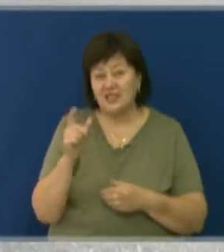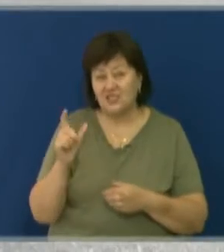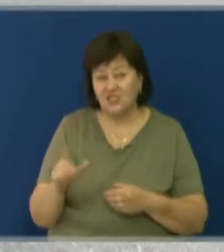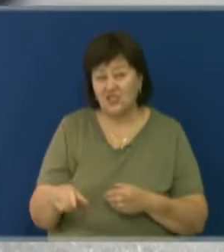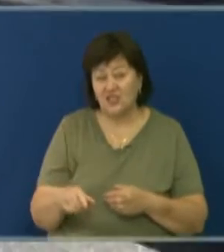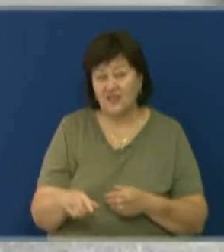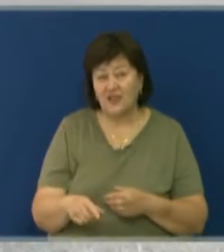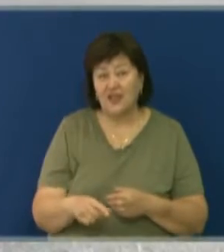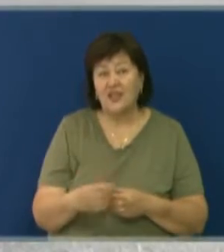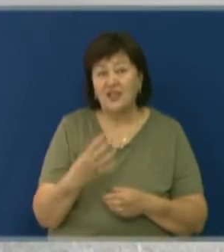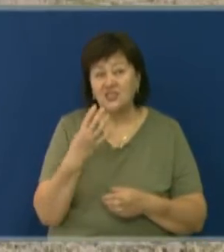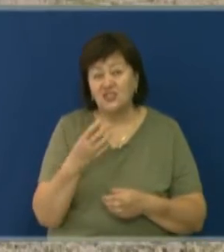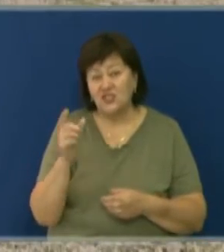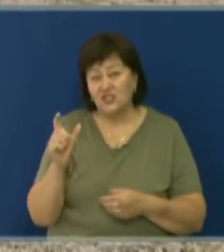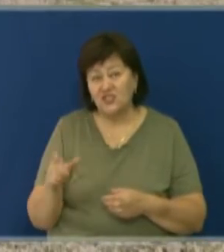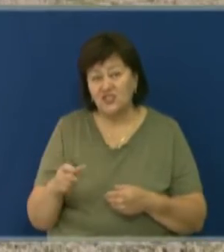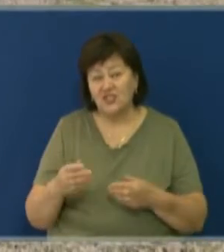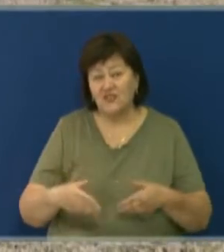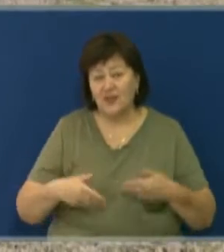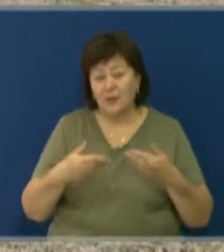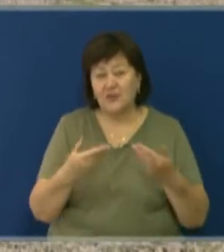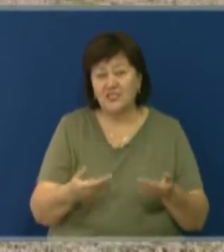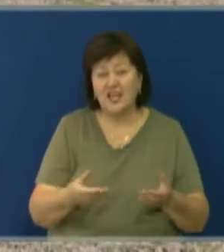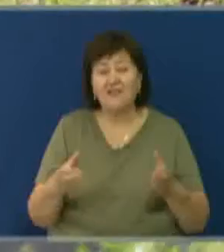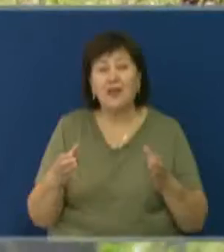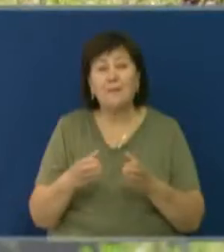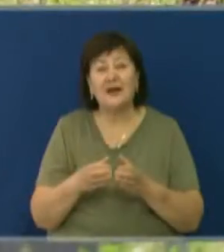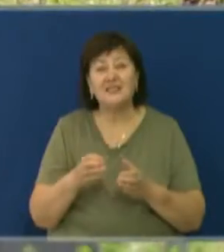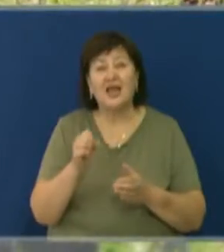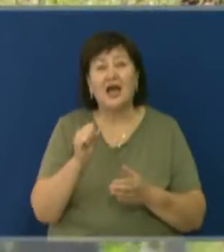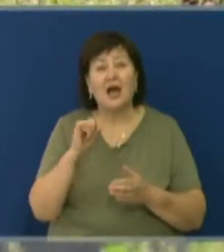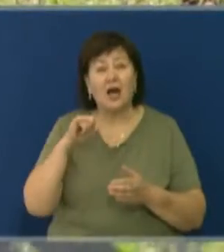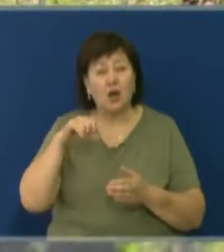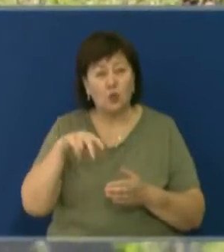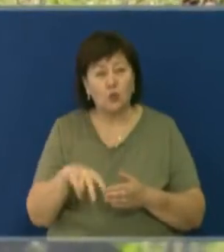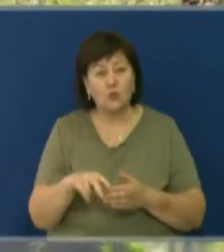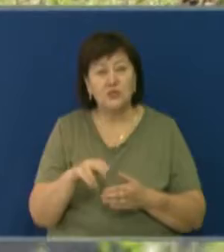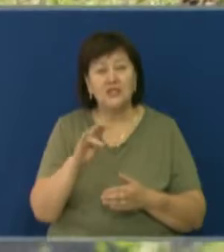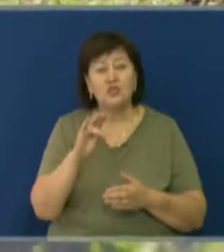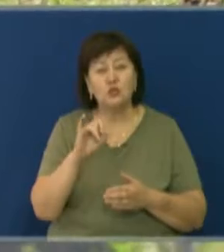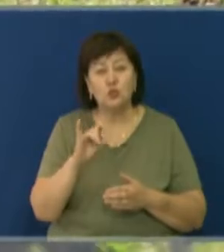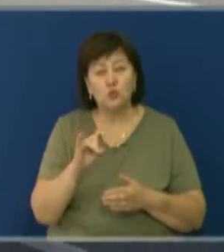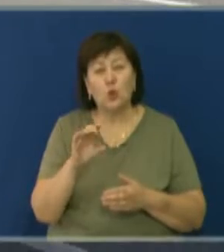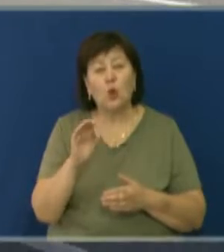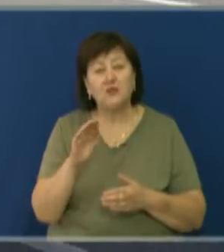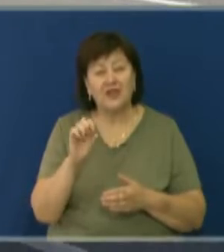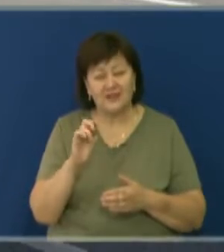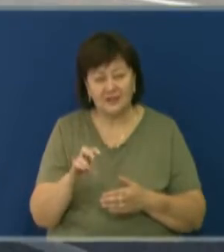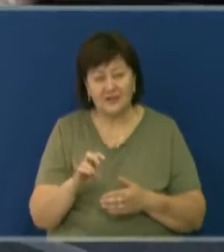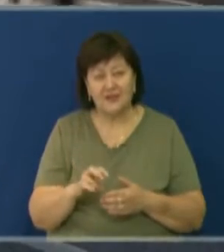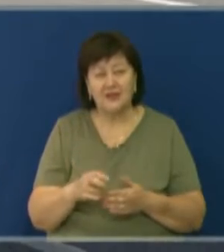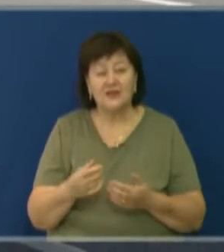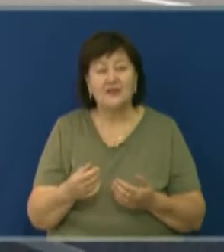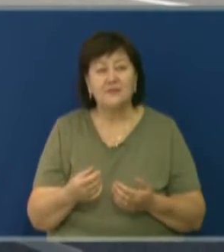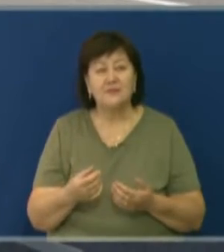атынан болса, қалғаны өзін өзі ұсынғандар. Айта кету керек, саяси ұйымдар арасынан сайлауға Нұр Отан және Ауыл халықтық